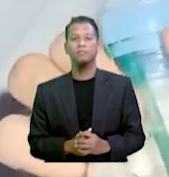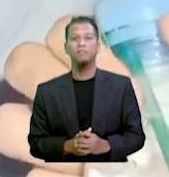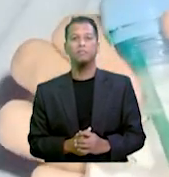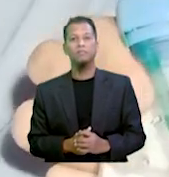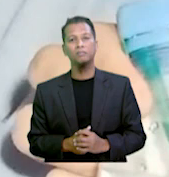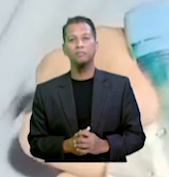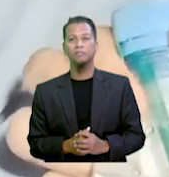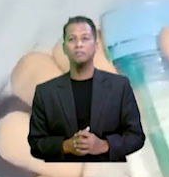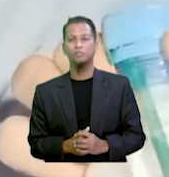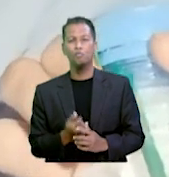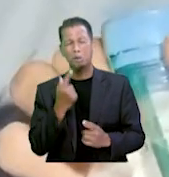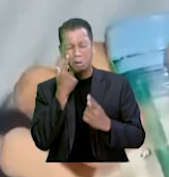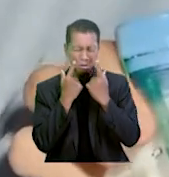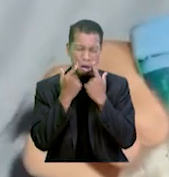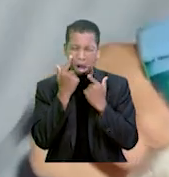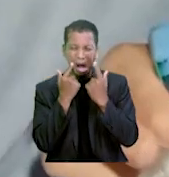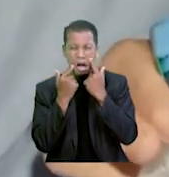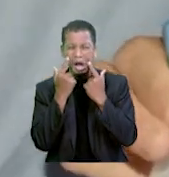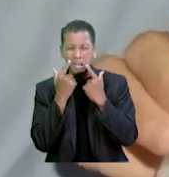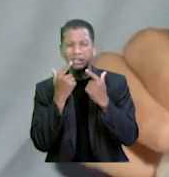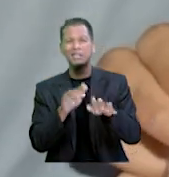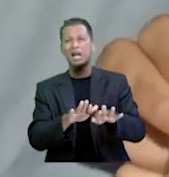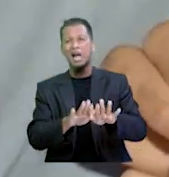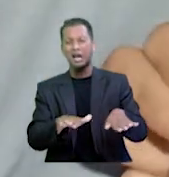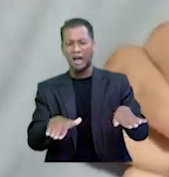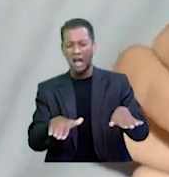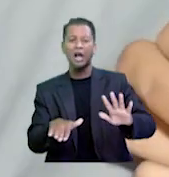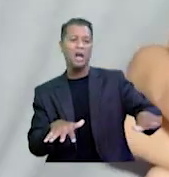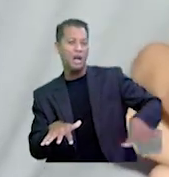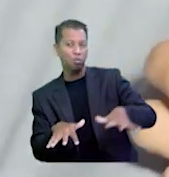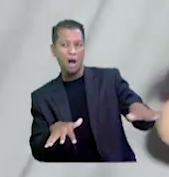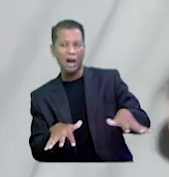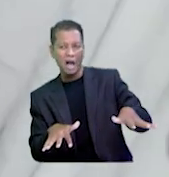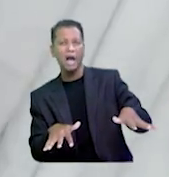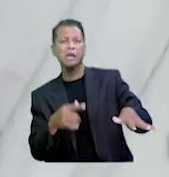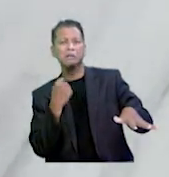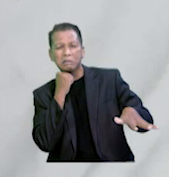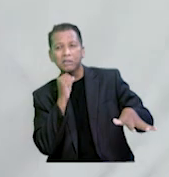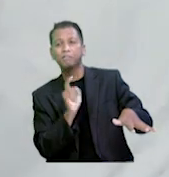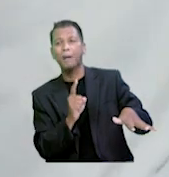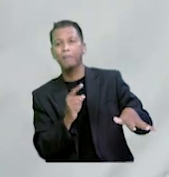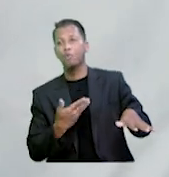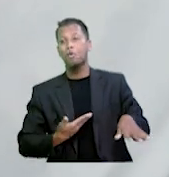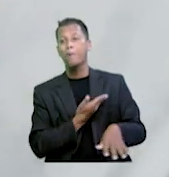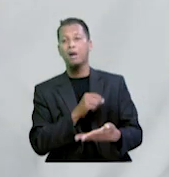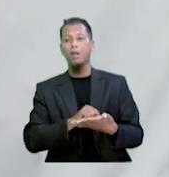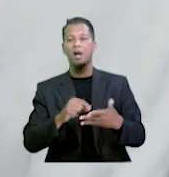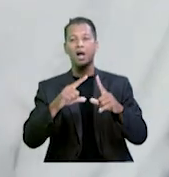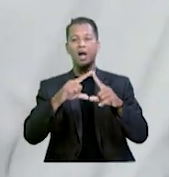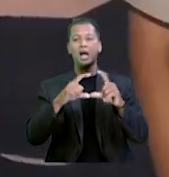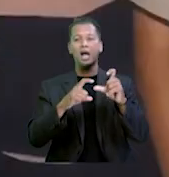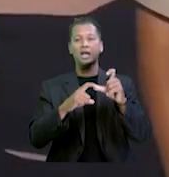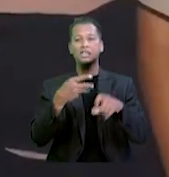isak tangis anak dan keluarga mengelilingi pemakaman Asep Budi Hendra salah satu korban meninggal akibat gempa di Cianjur Jawa